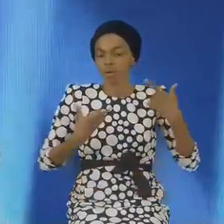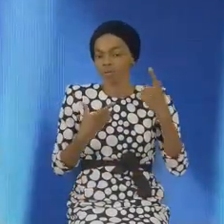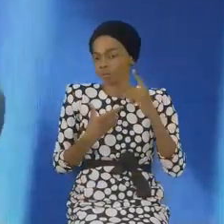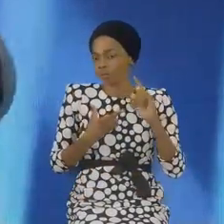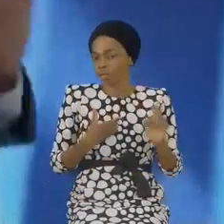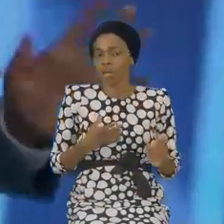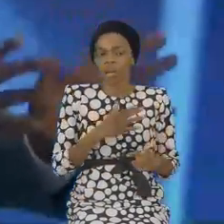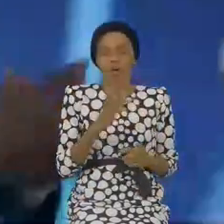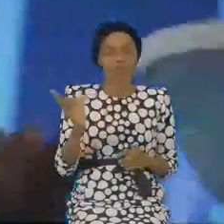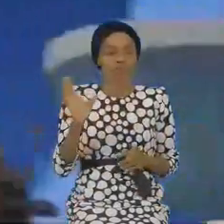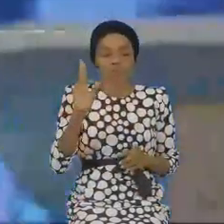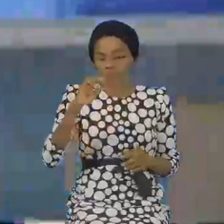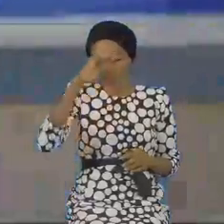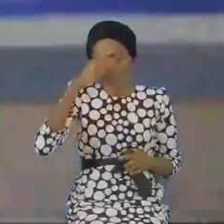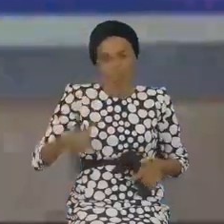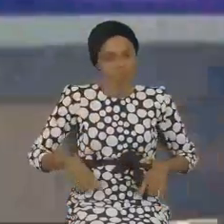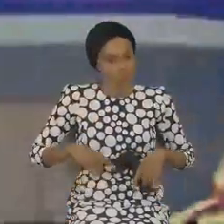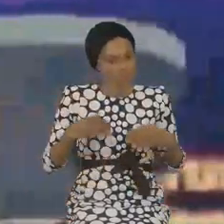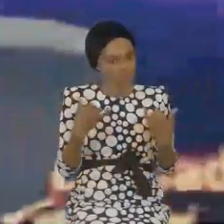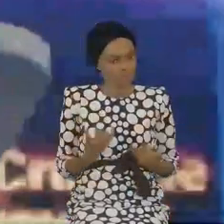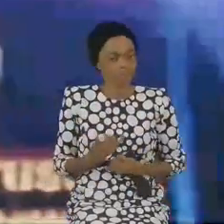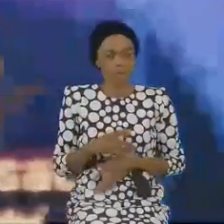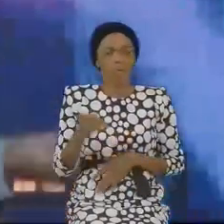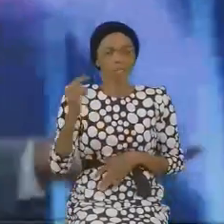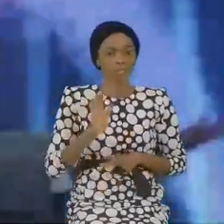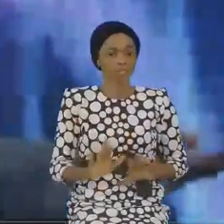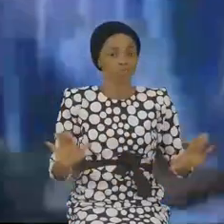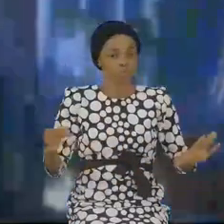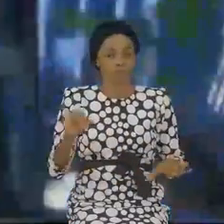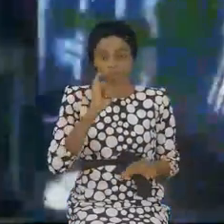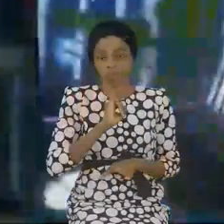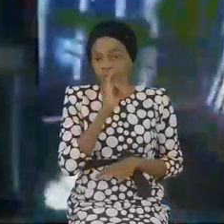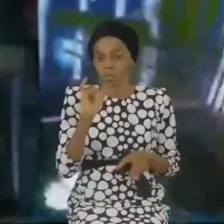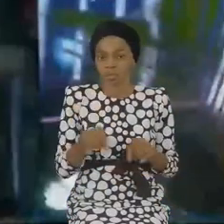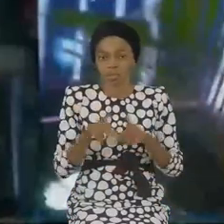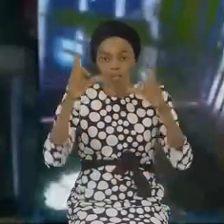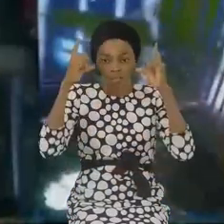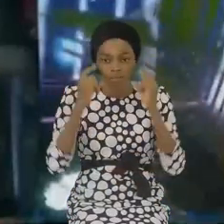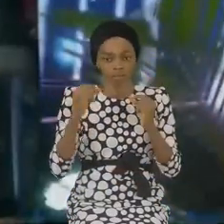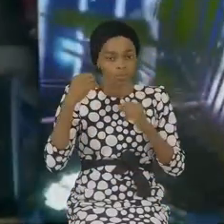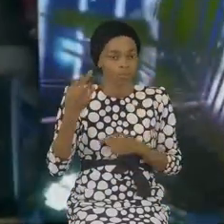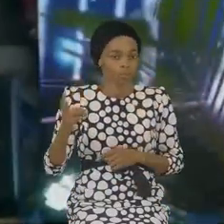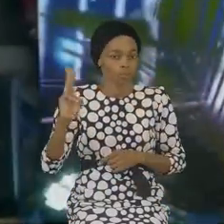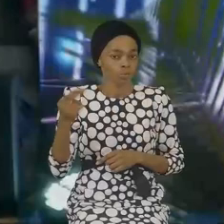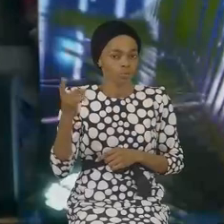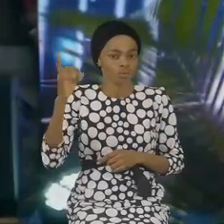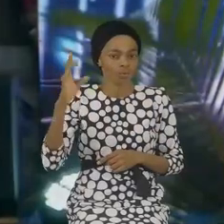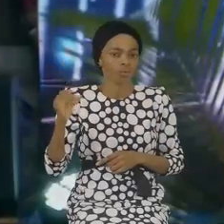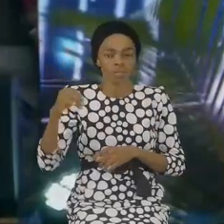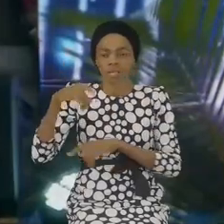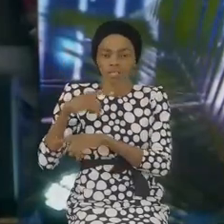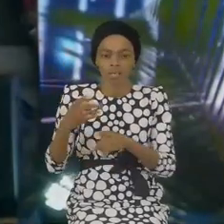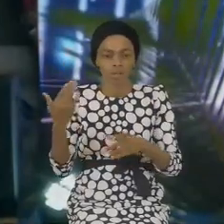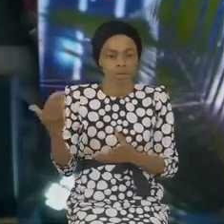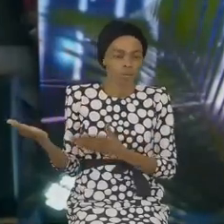n'habite. Maintenant, les enfants d'Israël, comme Moïse a été utilisé par Dieu, ils ont été sortis